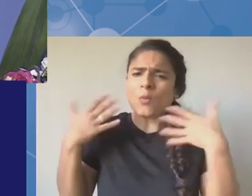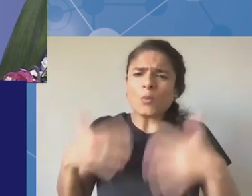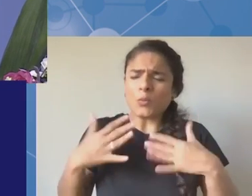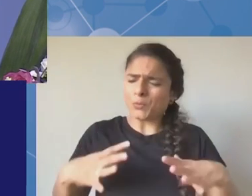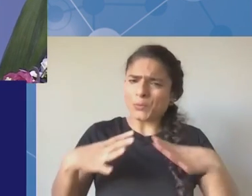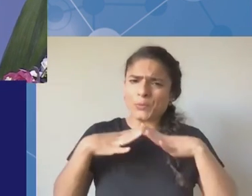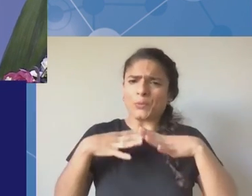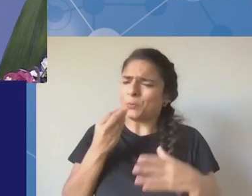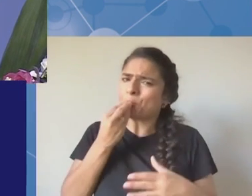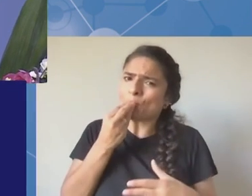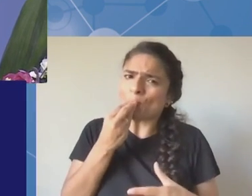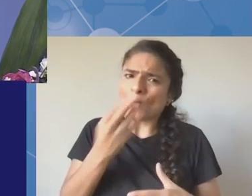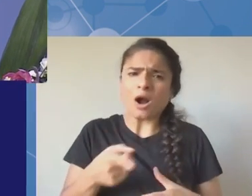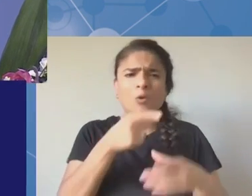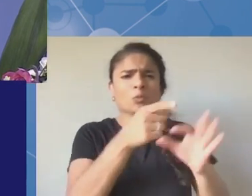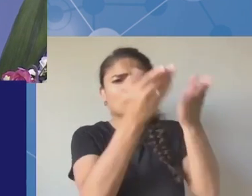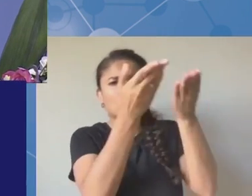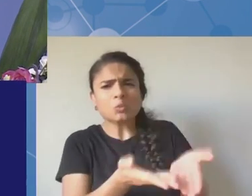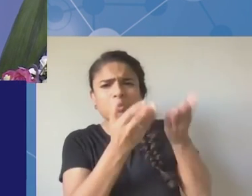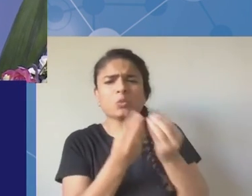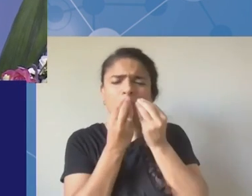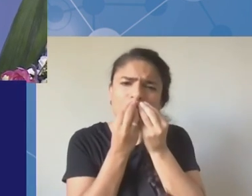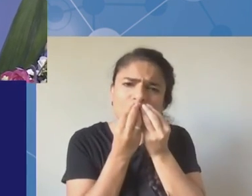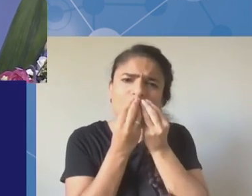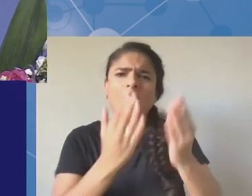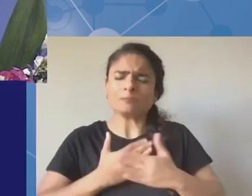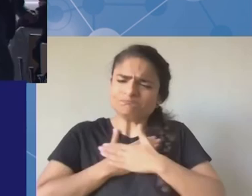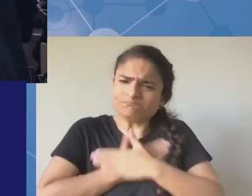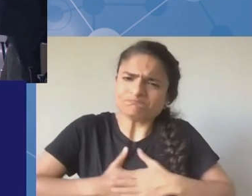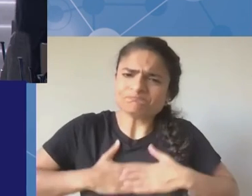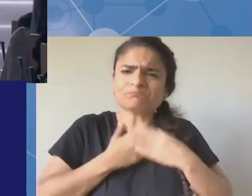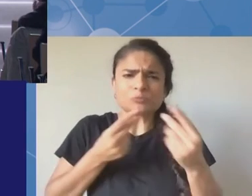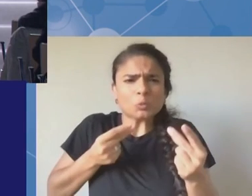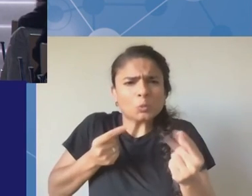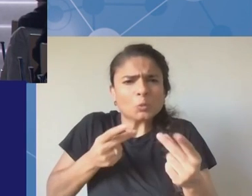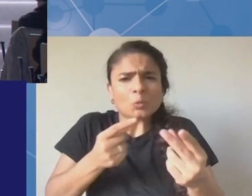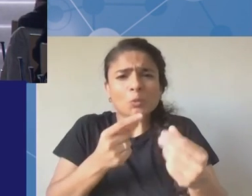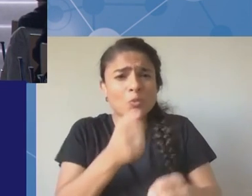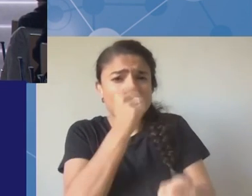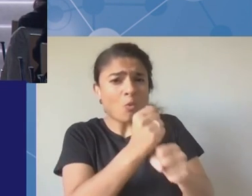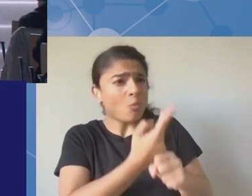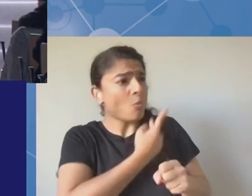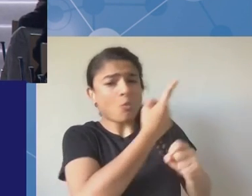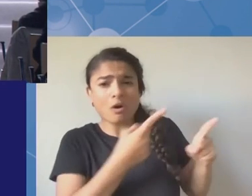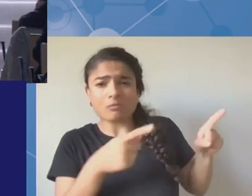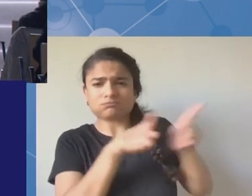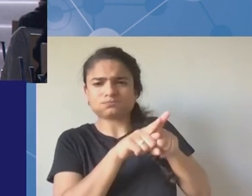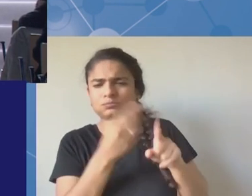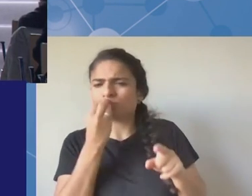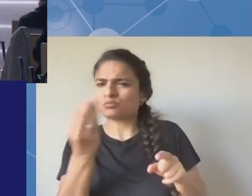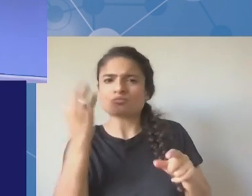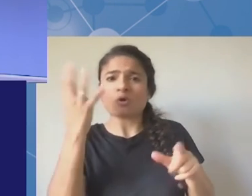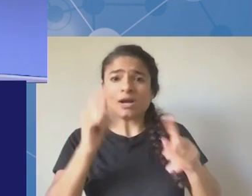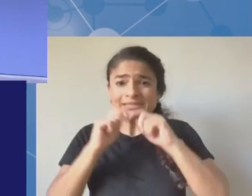Кристоф, ты замечательный человек, очень эффективный человек. Это было просто удовольствие работать